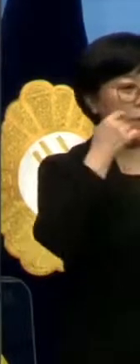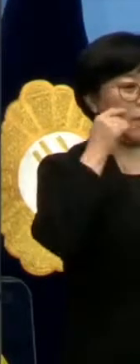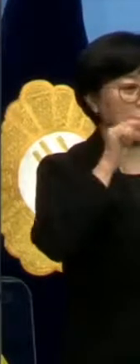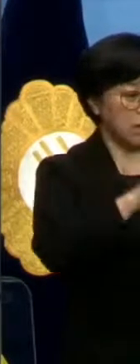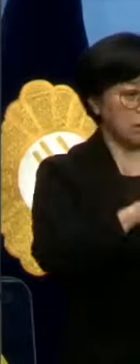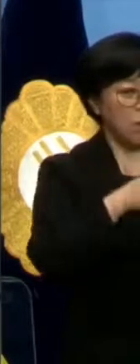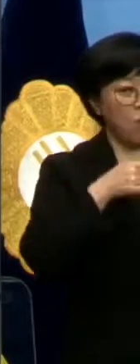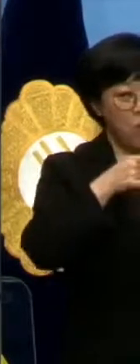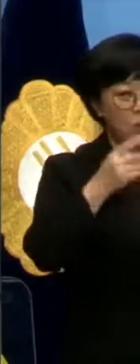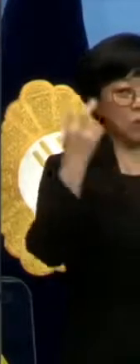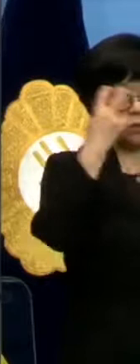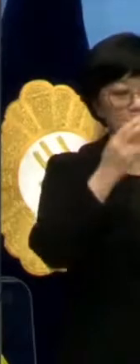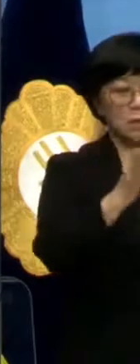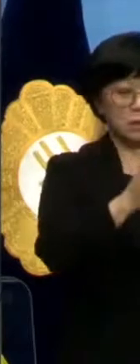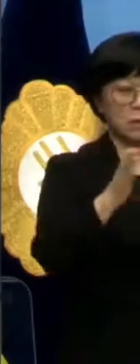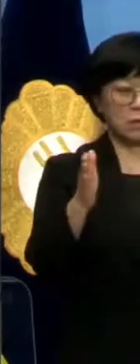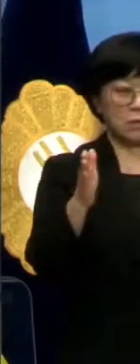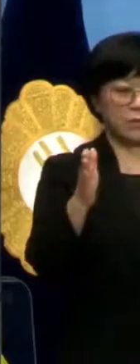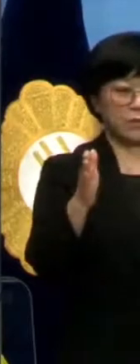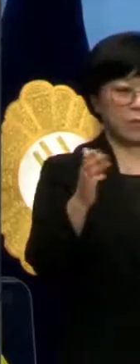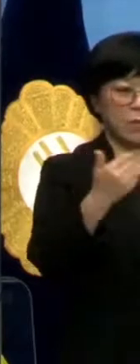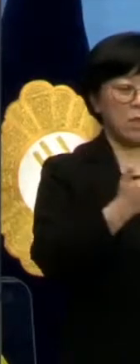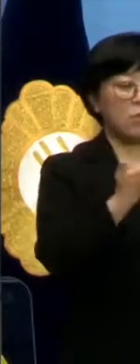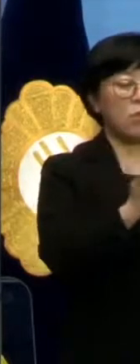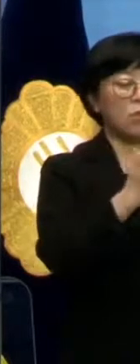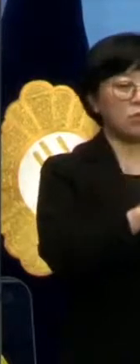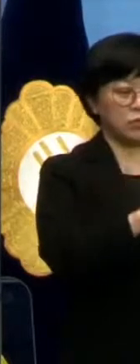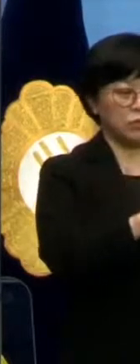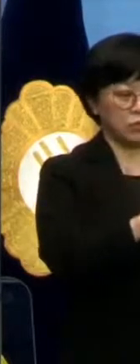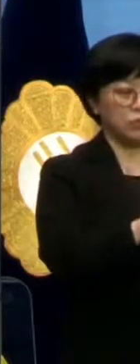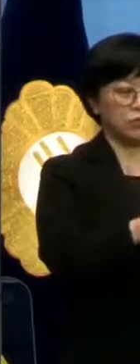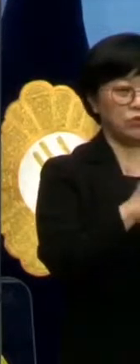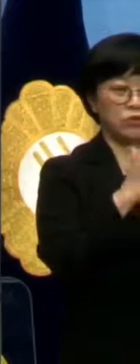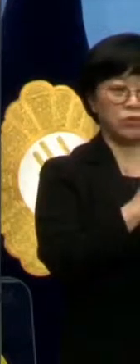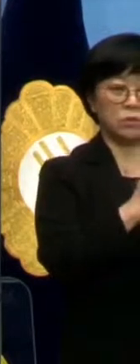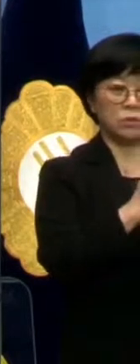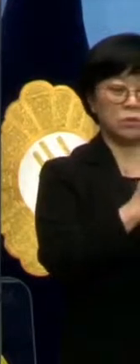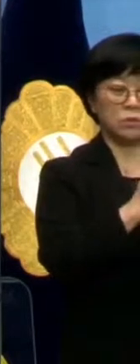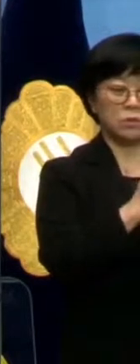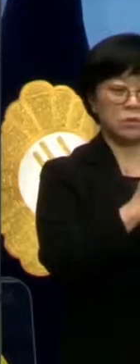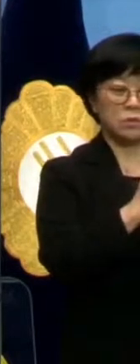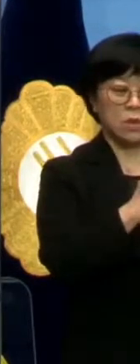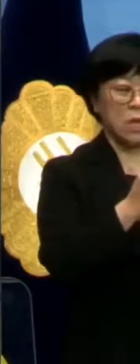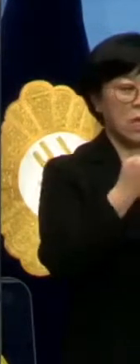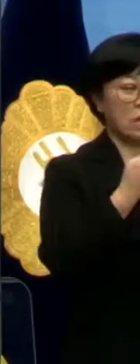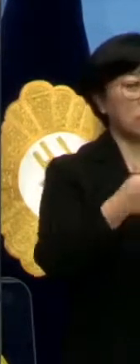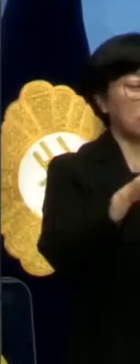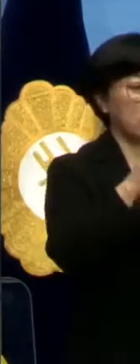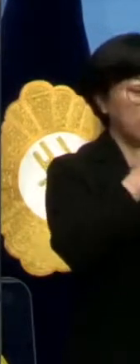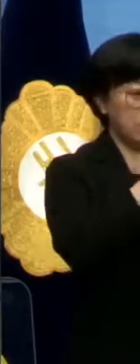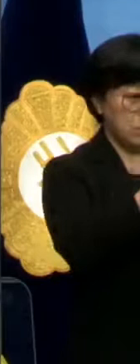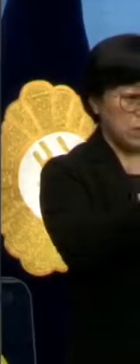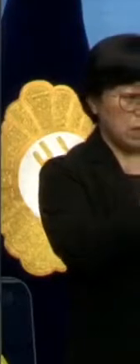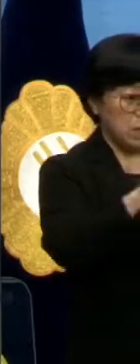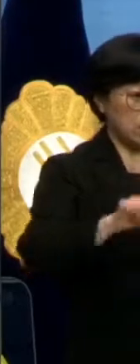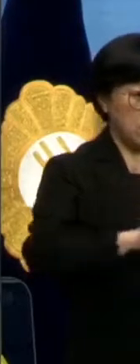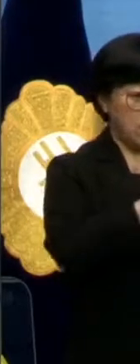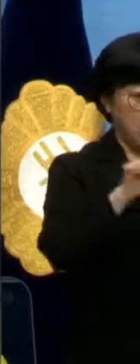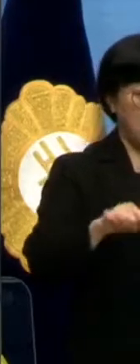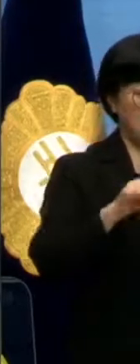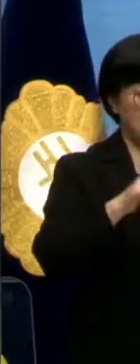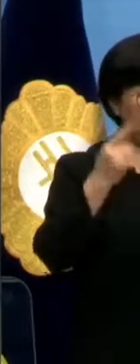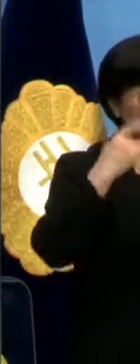에 보고하여 조사가 이루어졌고 보수 작업이 진행 중입니다 법으로 민주당에서 주장하는 내부 에폭시